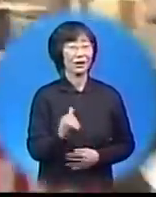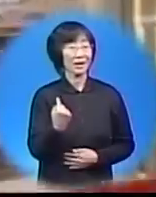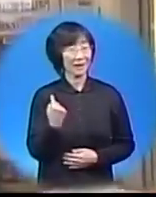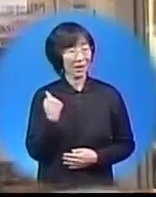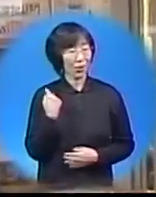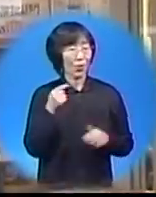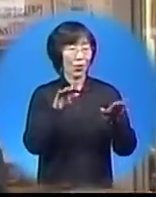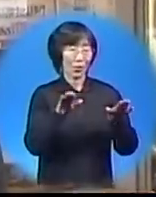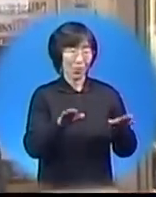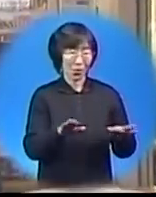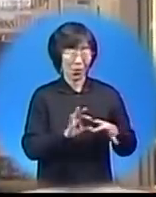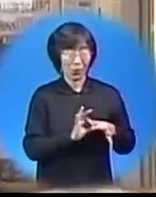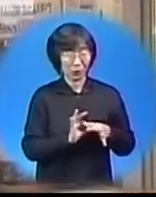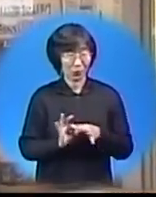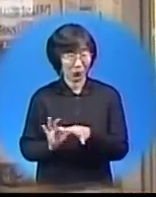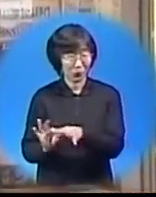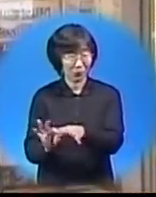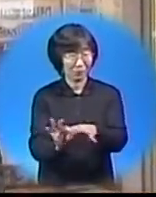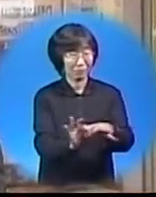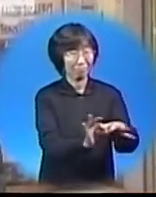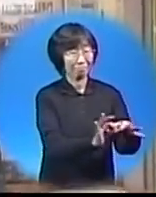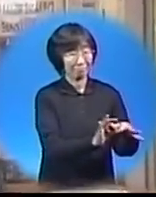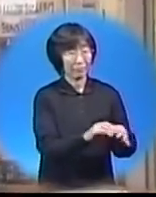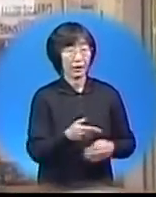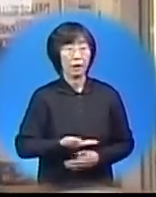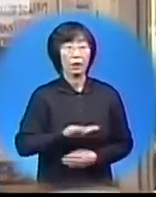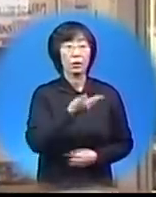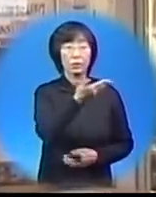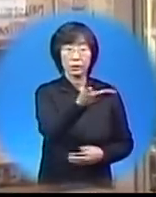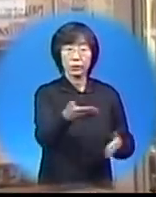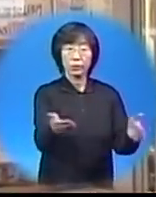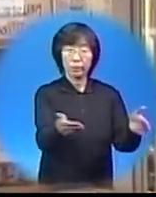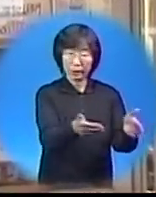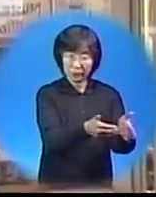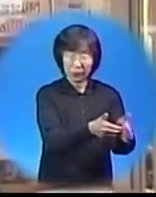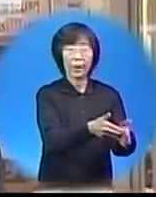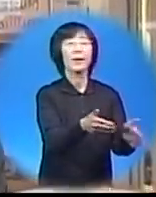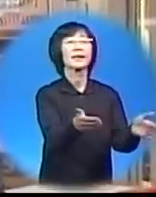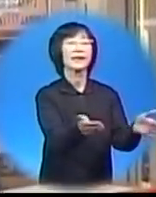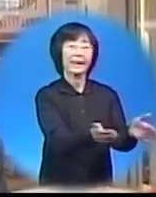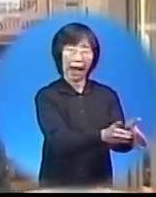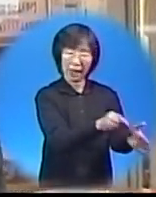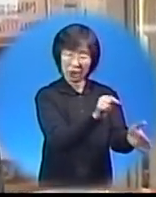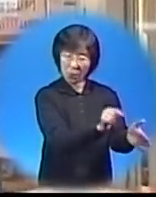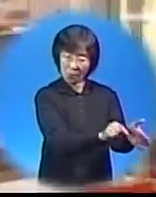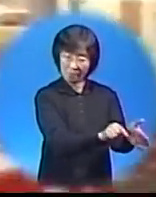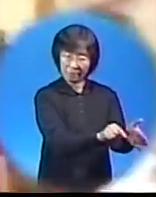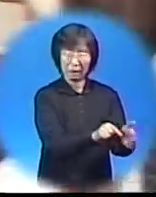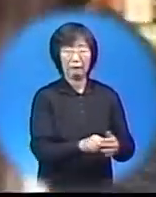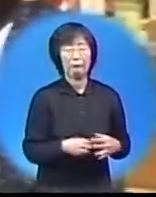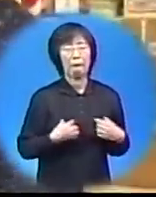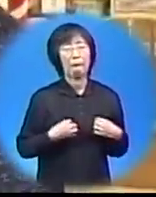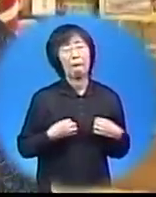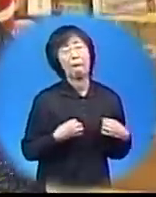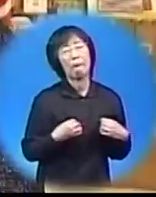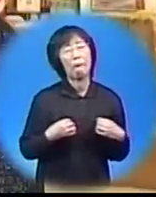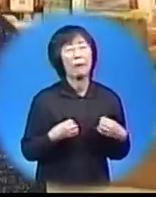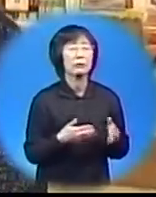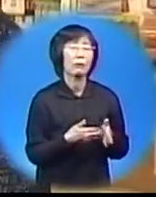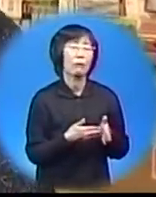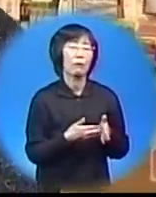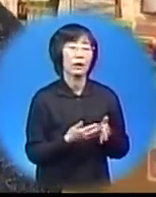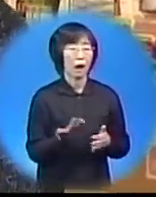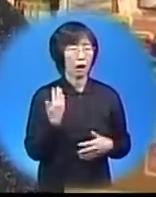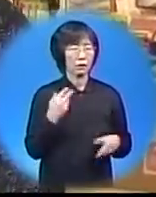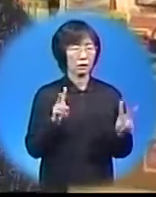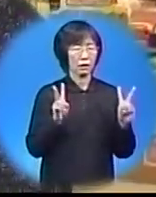日とずっと上町回ってきたんですけども、はい、うん、次行く場所が最後の場所になっちゃうんですけどね。 嫌です、最後なんて。 嫌って、さっき